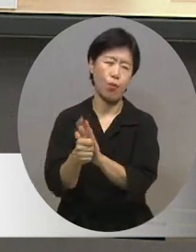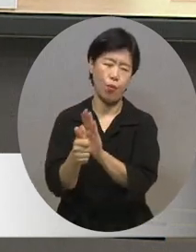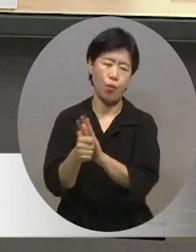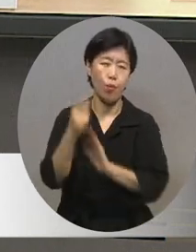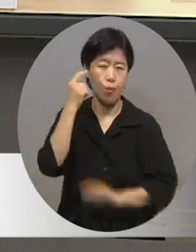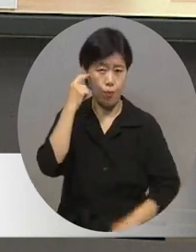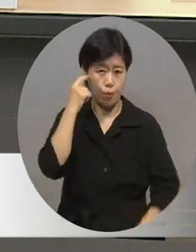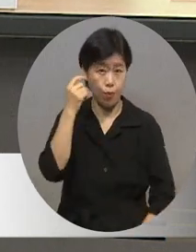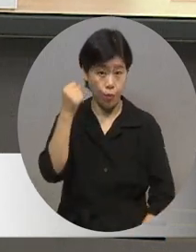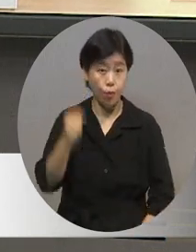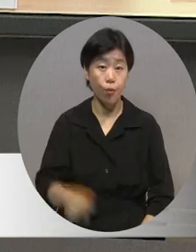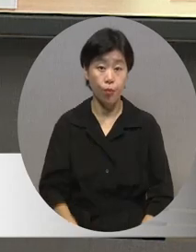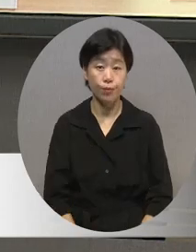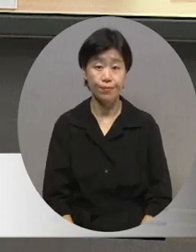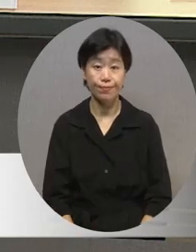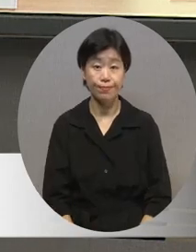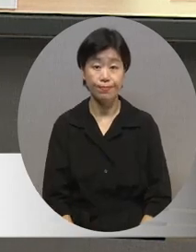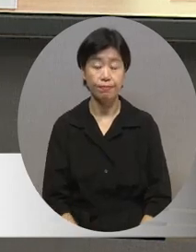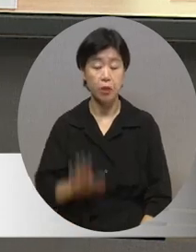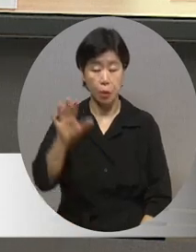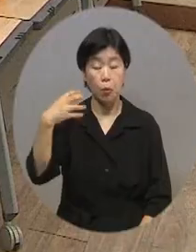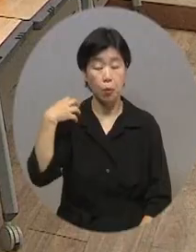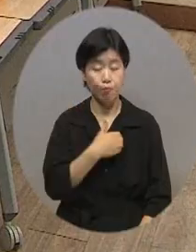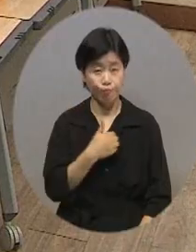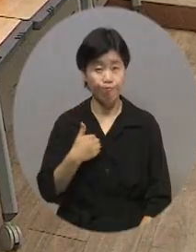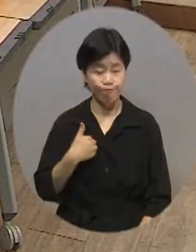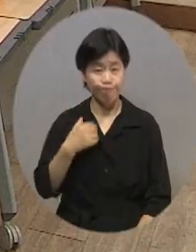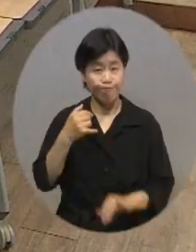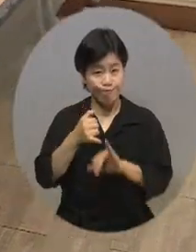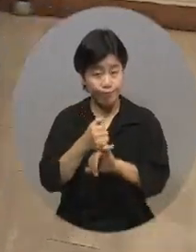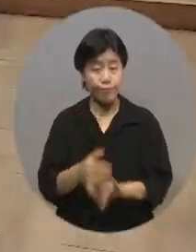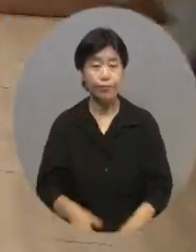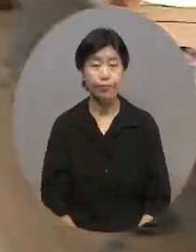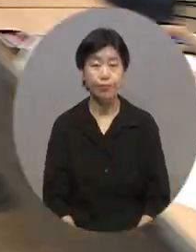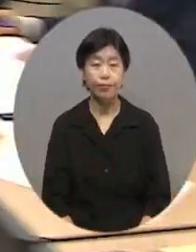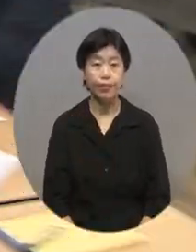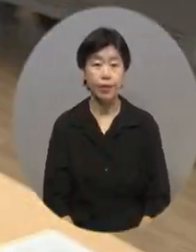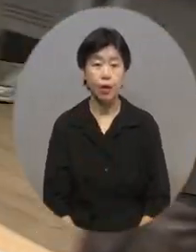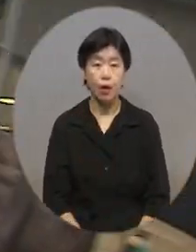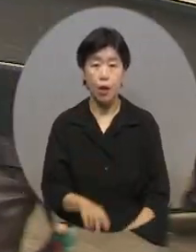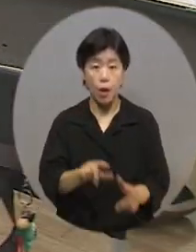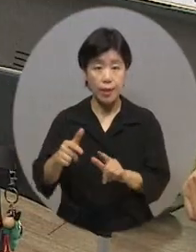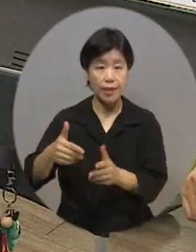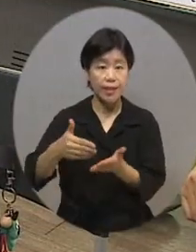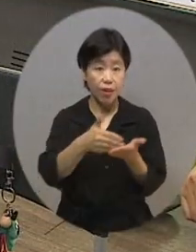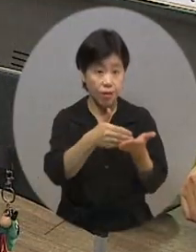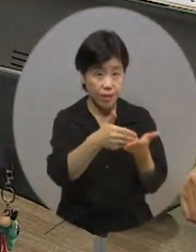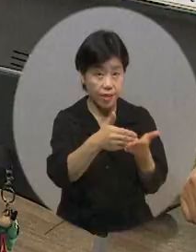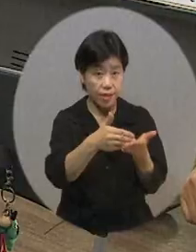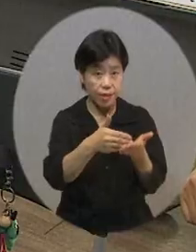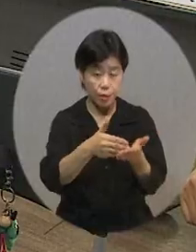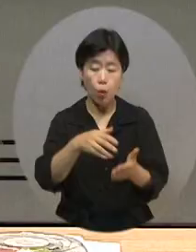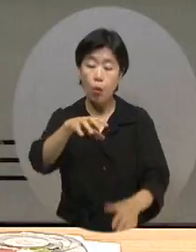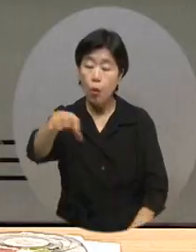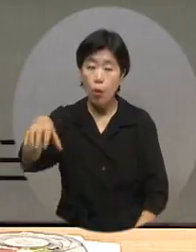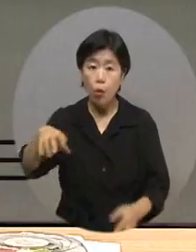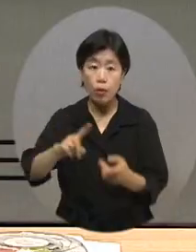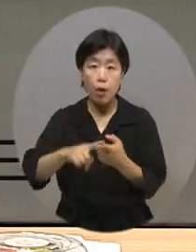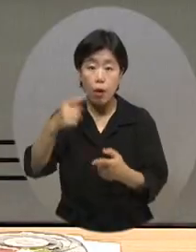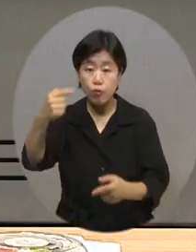우리 기업인들에게 도움이 될 수 있도록 역할을 좀 하겠습니다. 장애인 기업의 건의사항과 다양한 현장 의견을 청취하는